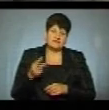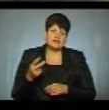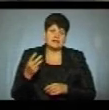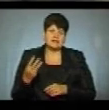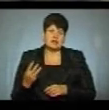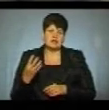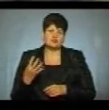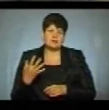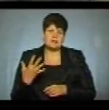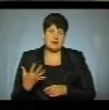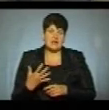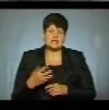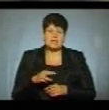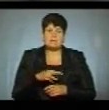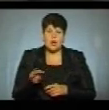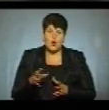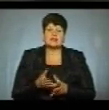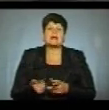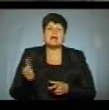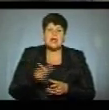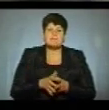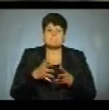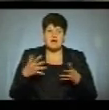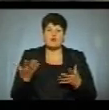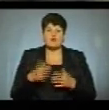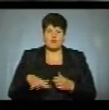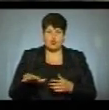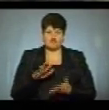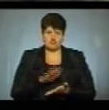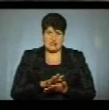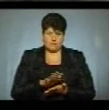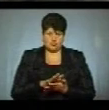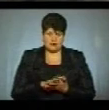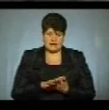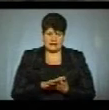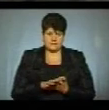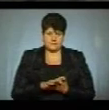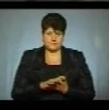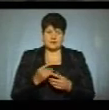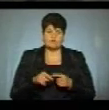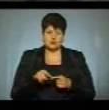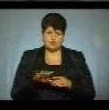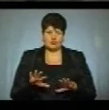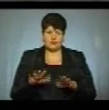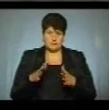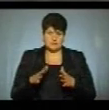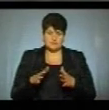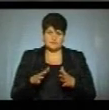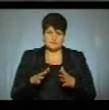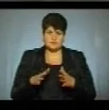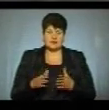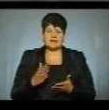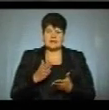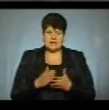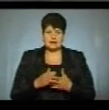1000, 2, 3, 4, 5, то мільйона може сягати і більше мільйонів. Дивлячись, яку площу забруднили, засмітили в даному випадку землі. Є